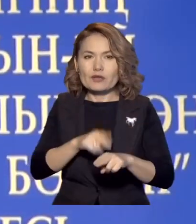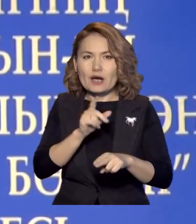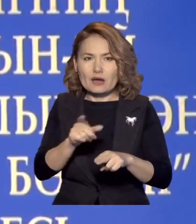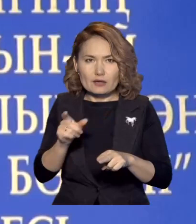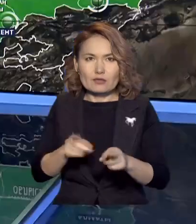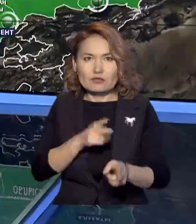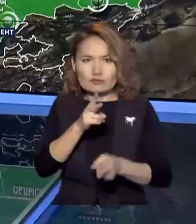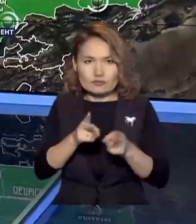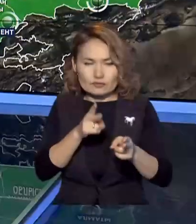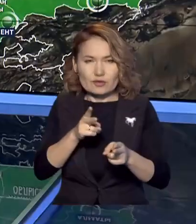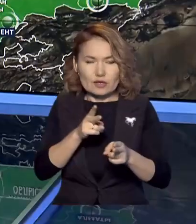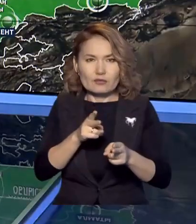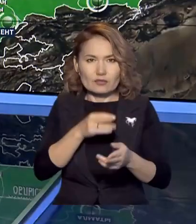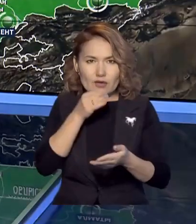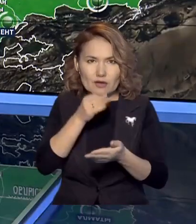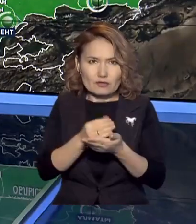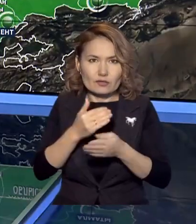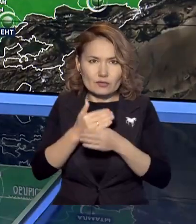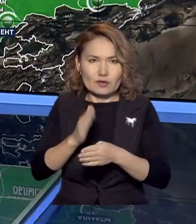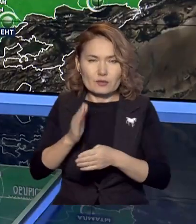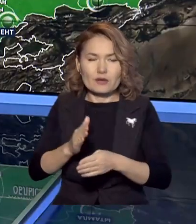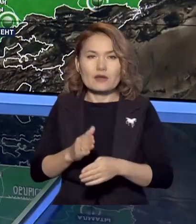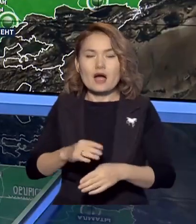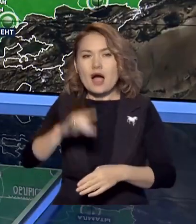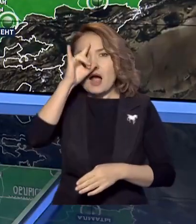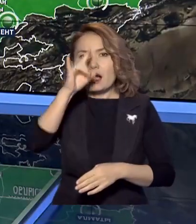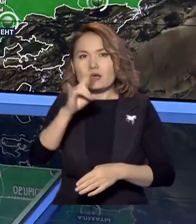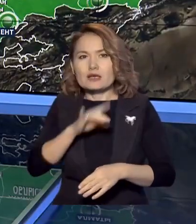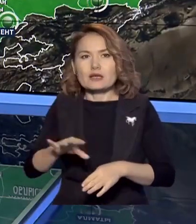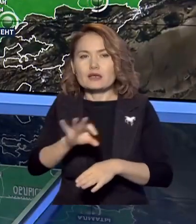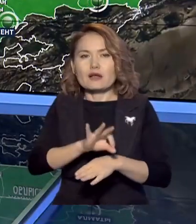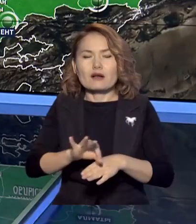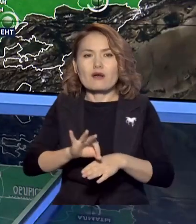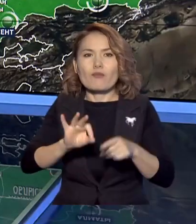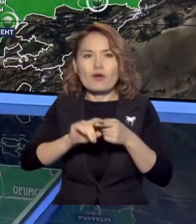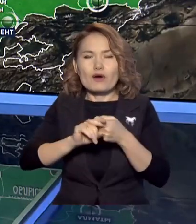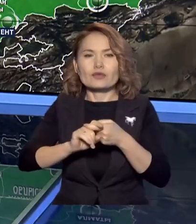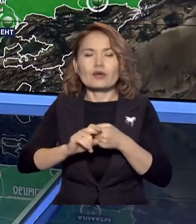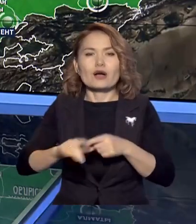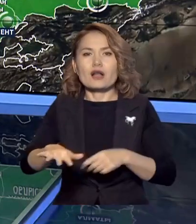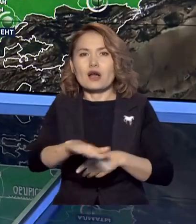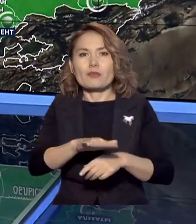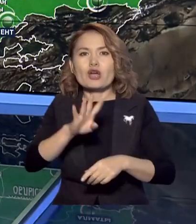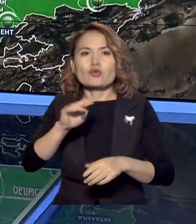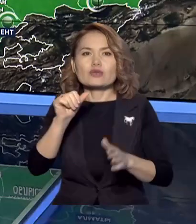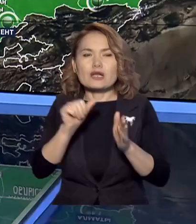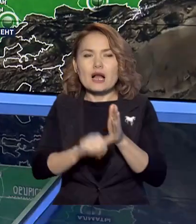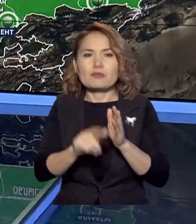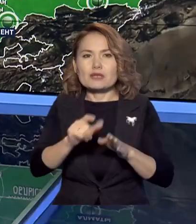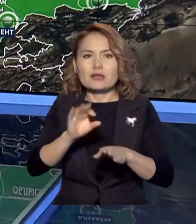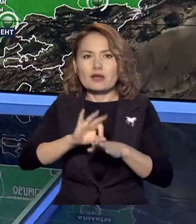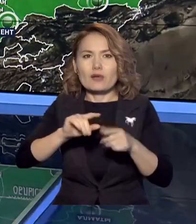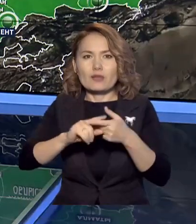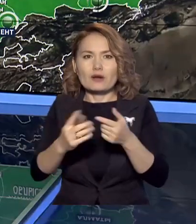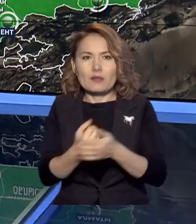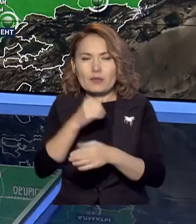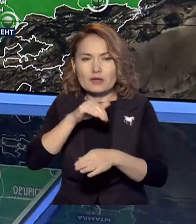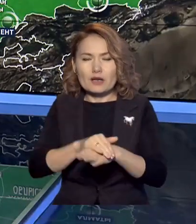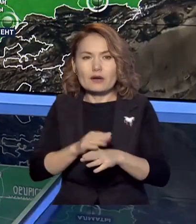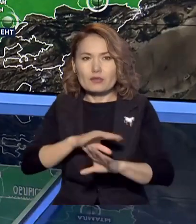ол. Енді елдегі эпидахуалға тоқталсақ, өткен тәулікте 460 адамнан коронавирус анықталды.